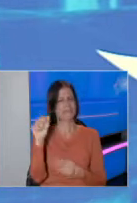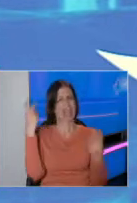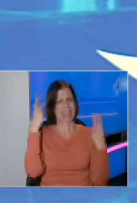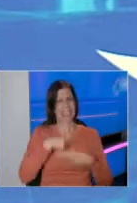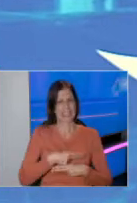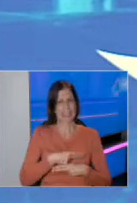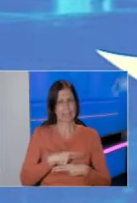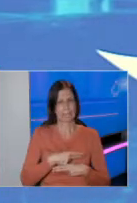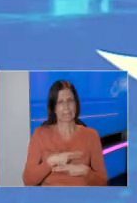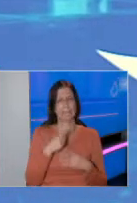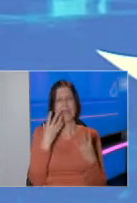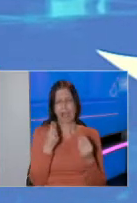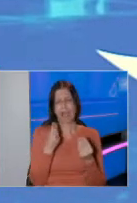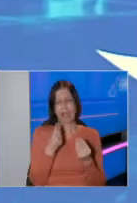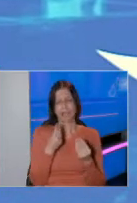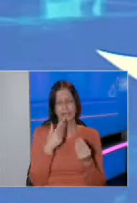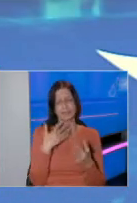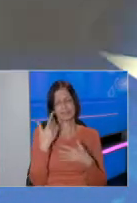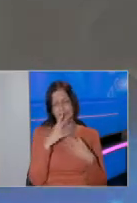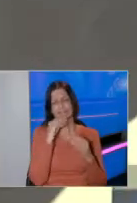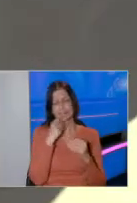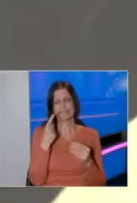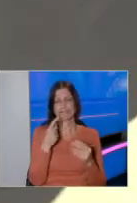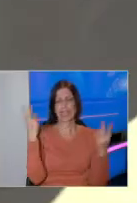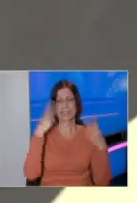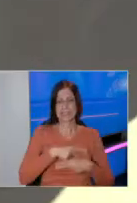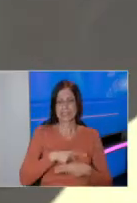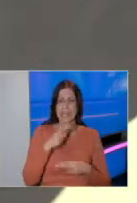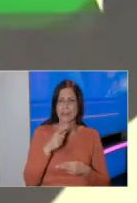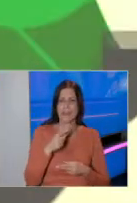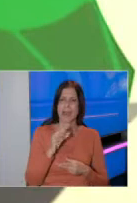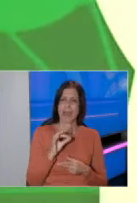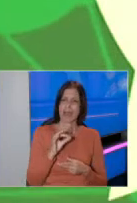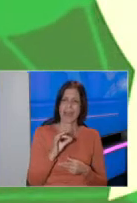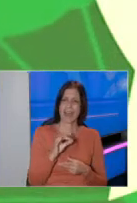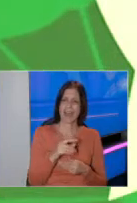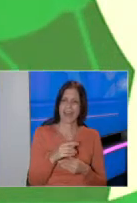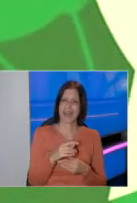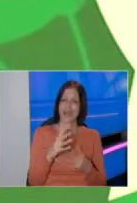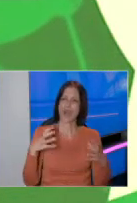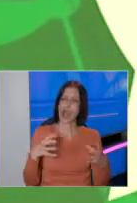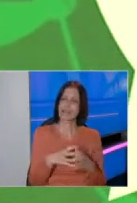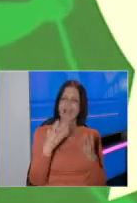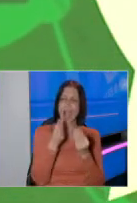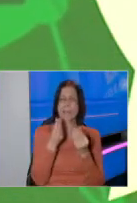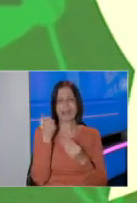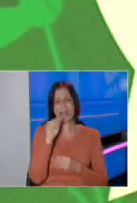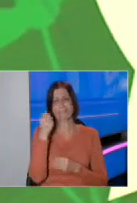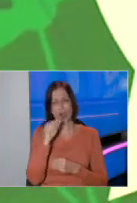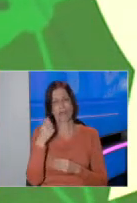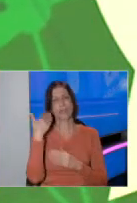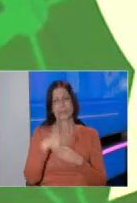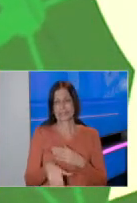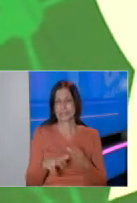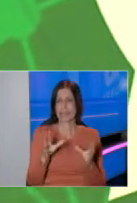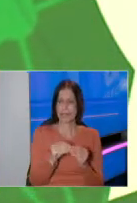אבל כל כך הרבה מים עברו בנהר הזה שנקרא ההסכם הקואליציוני וכל כך הרבה הפרות. נסכם את החלק הזה עם יקי